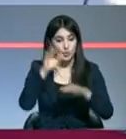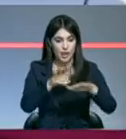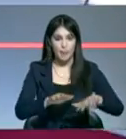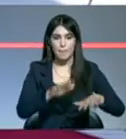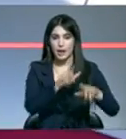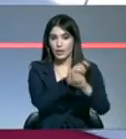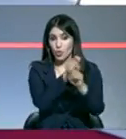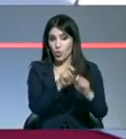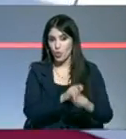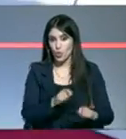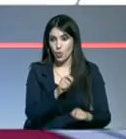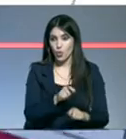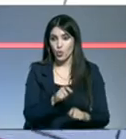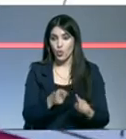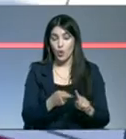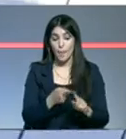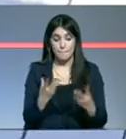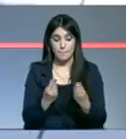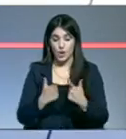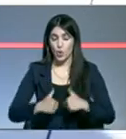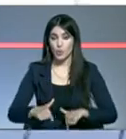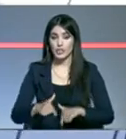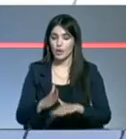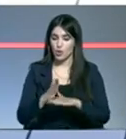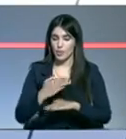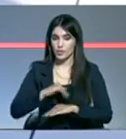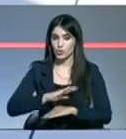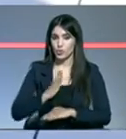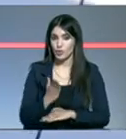محترم ووزارة كاملة مسؤولة،